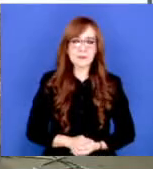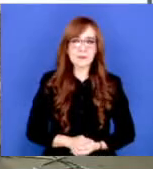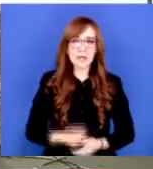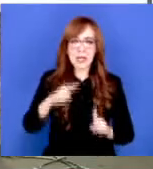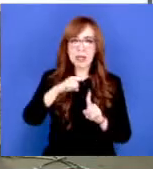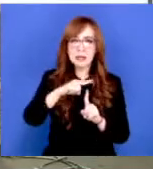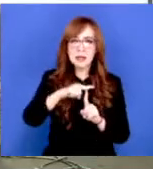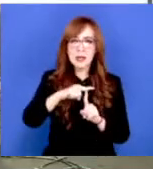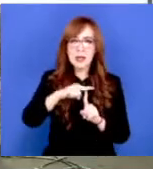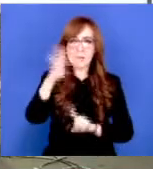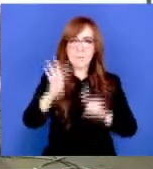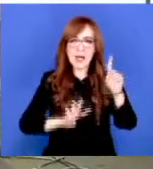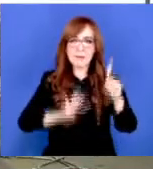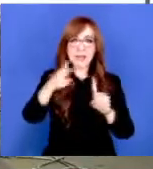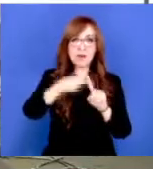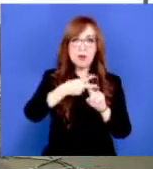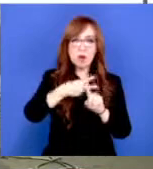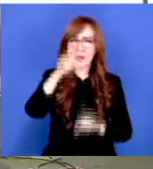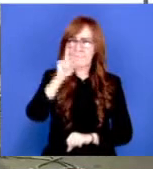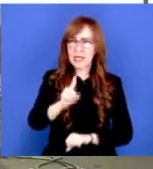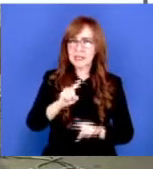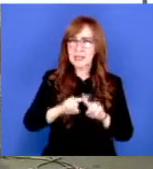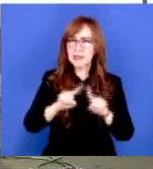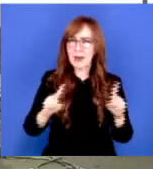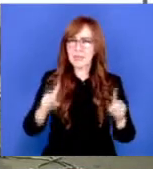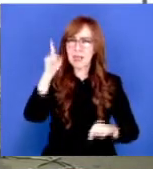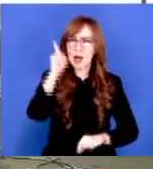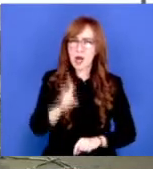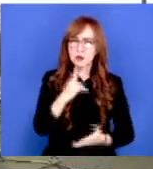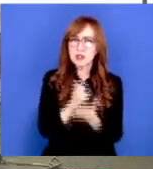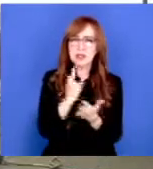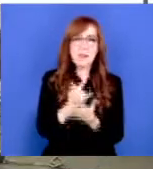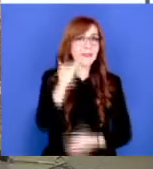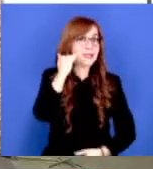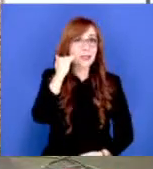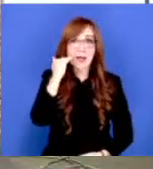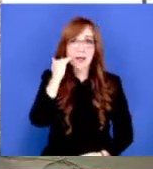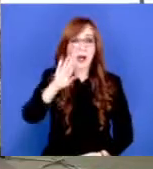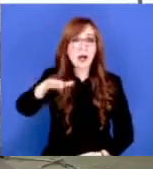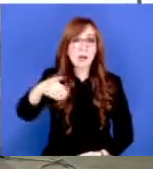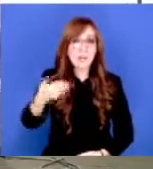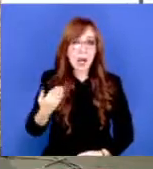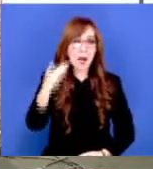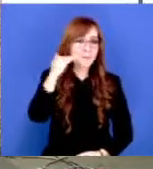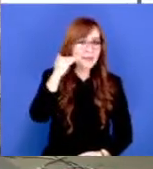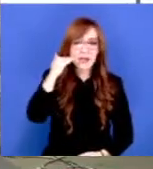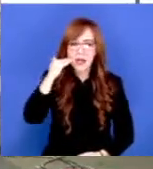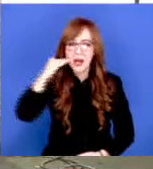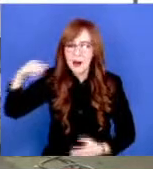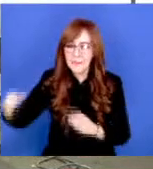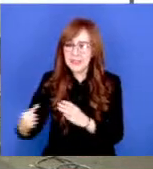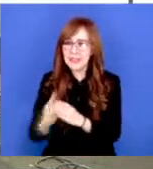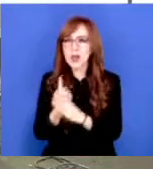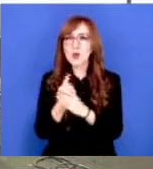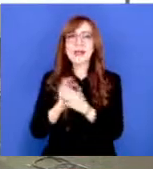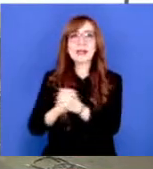Februari pasti, tapi yang paling lebih besar dan harus kita jaga adalah menjaga persatuan, kesatuan